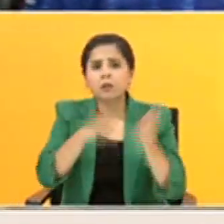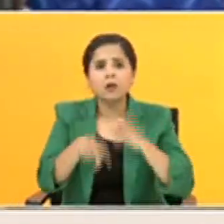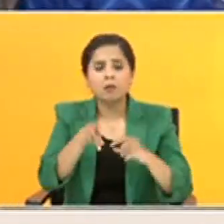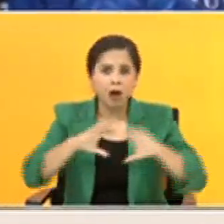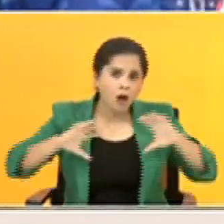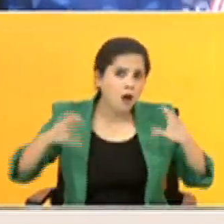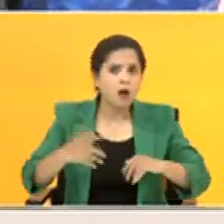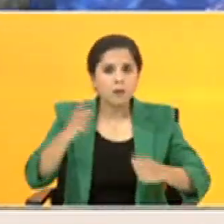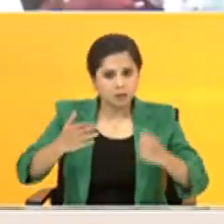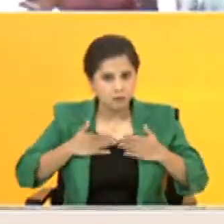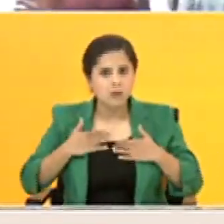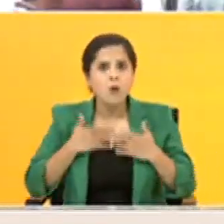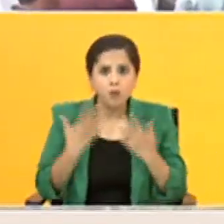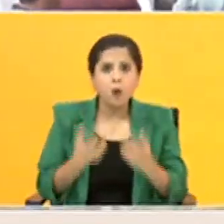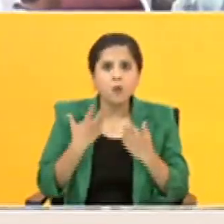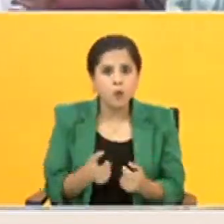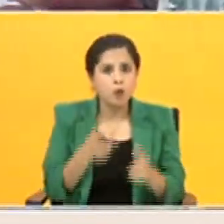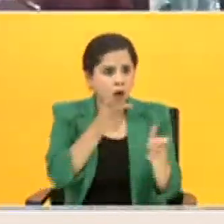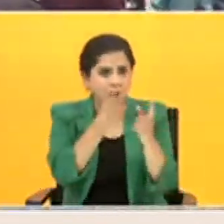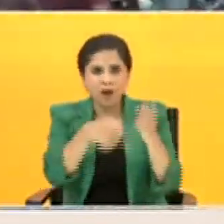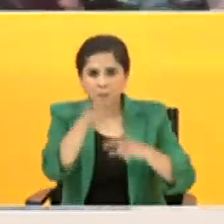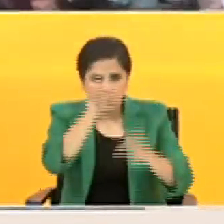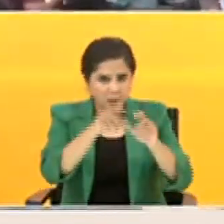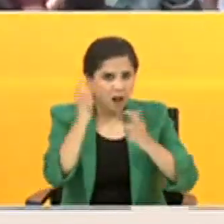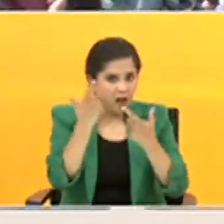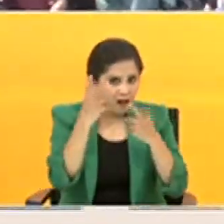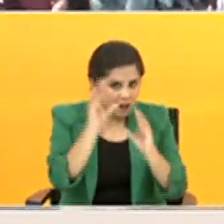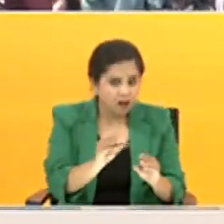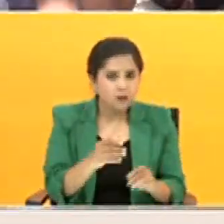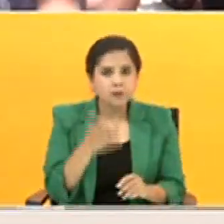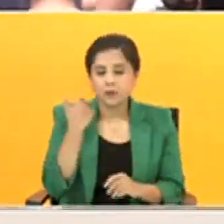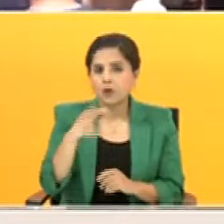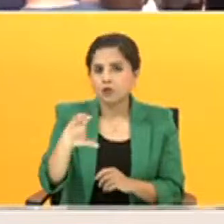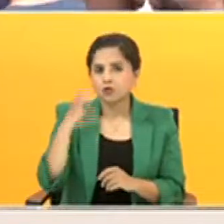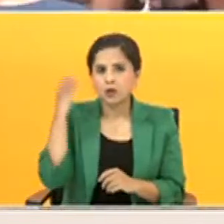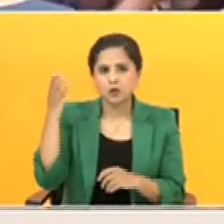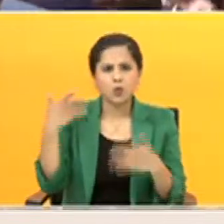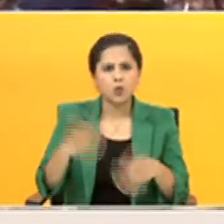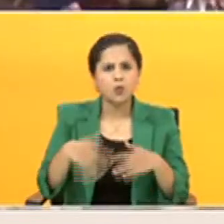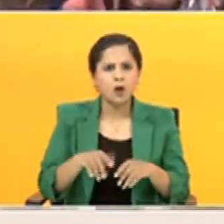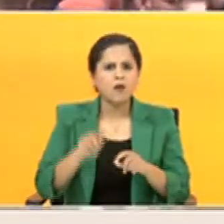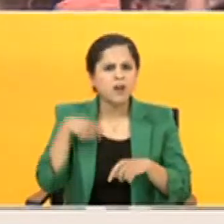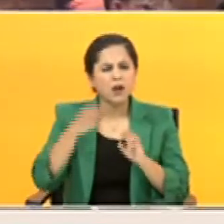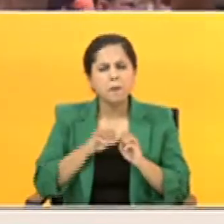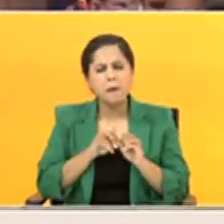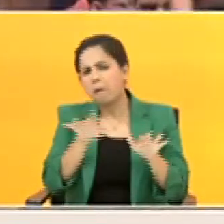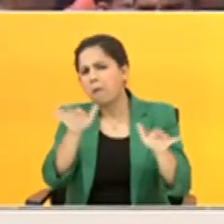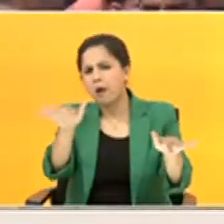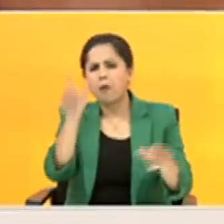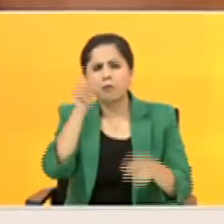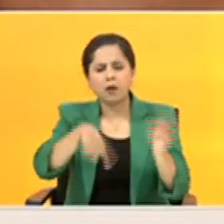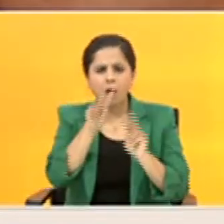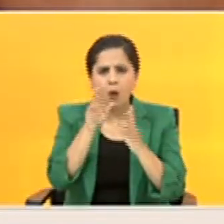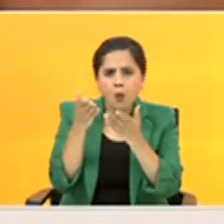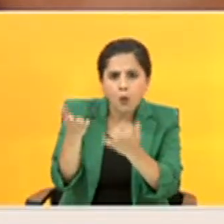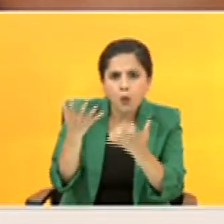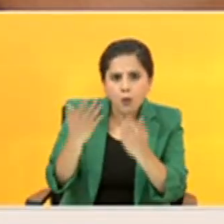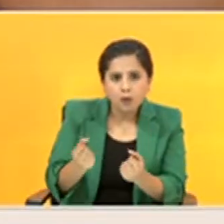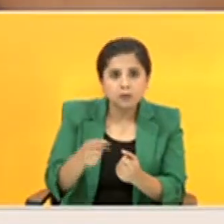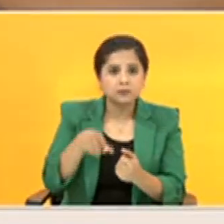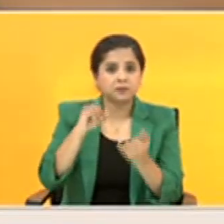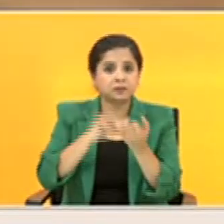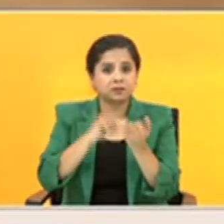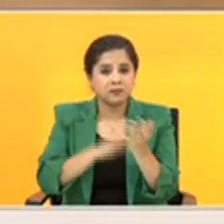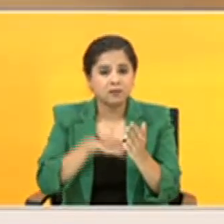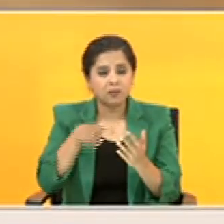हो गए। और हमने देखा, चंडीगढ़ के वीडियो तो काफी वायरल हुए थे। सोशल मीडिया पर